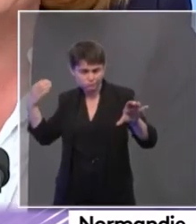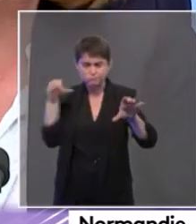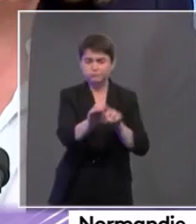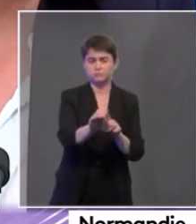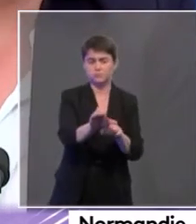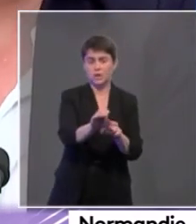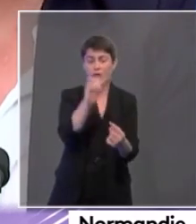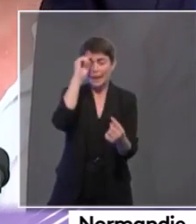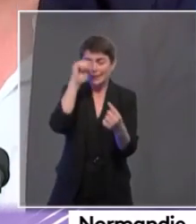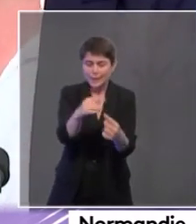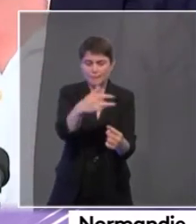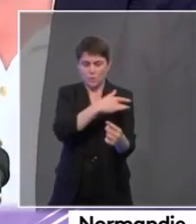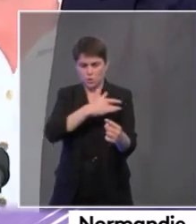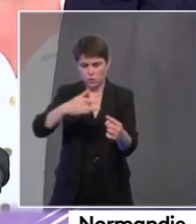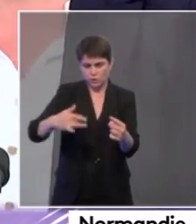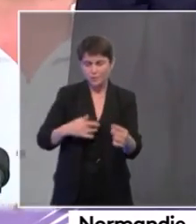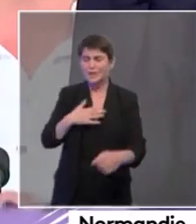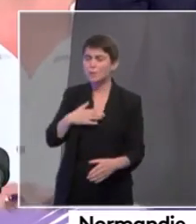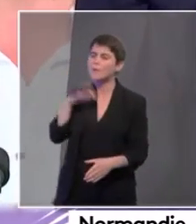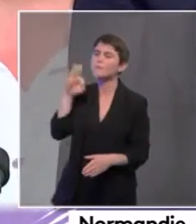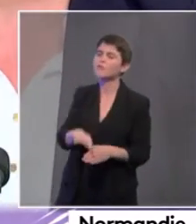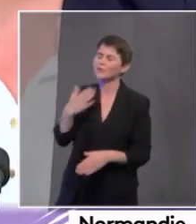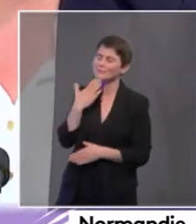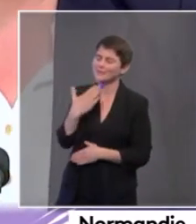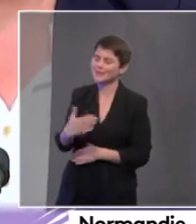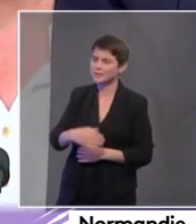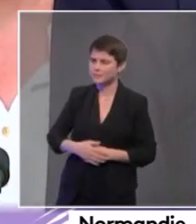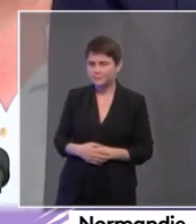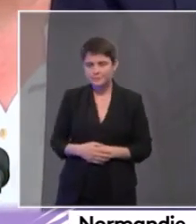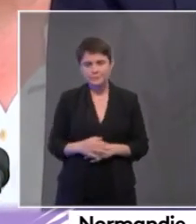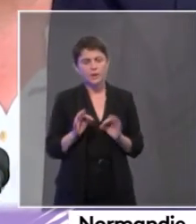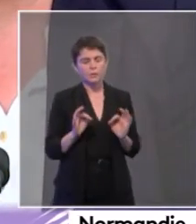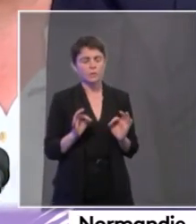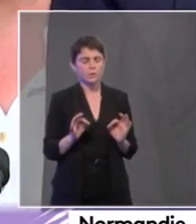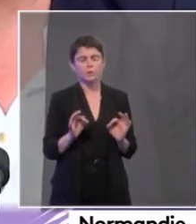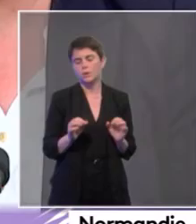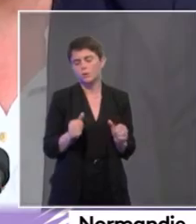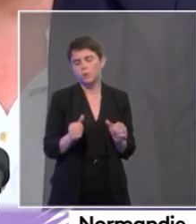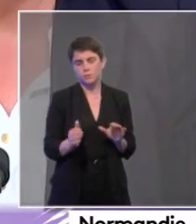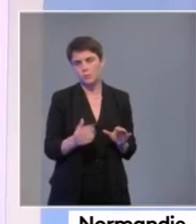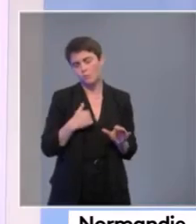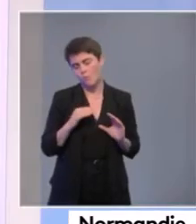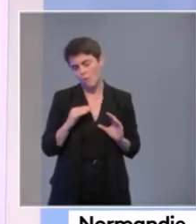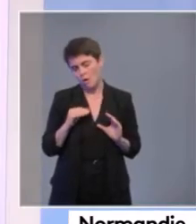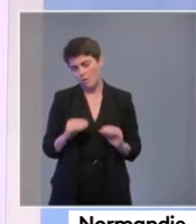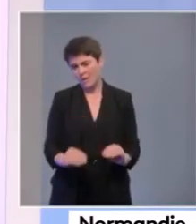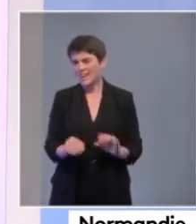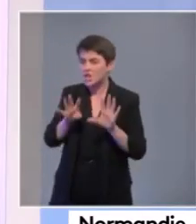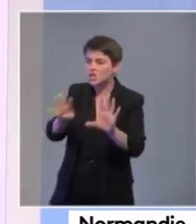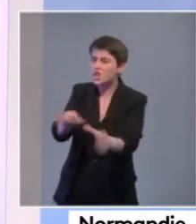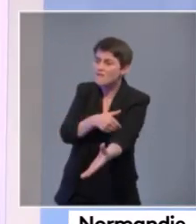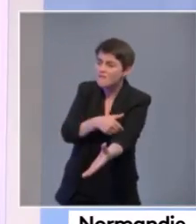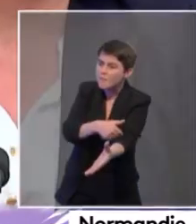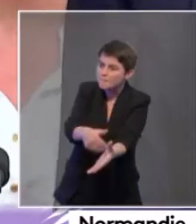redressement. Très bien. Je l'ai voté, je vous remercie. Très bien, très bien. Moi, je parle de choses très concrètes. Vous 9 voyez, millions d'euros, par